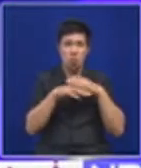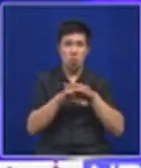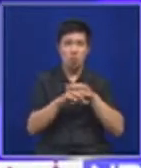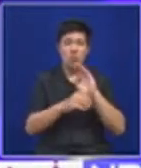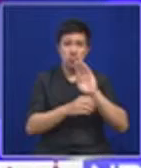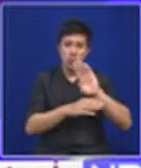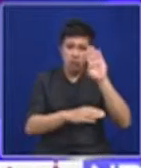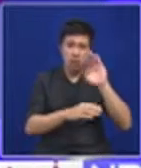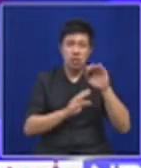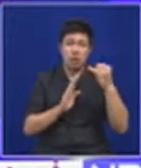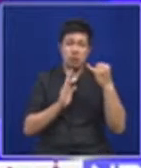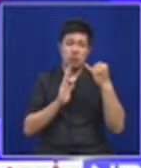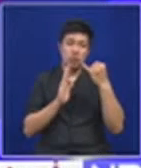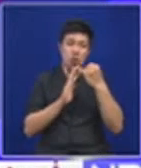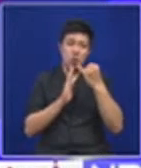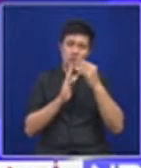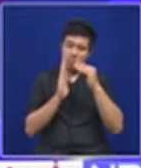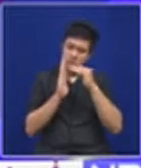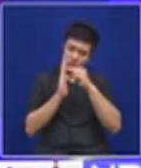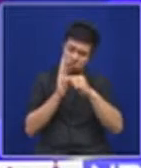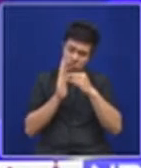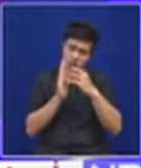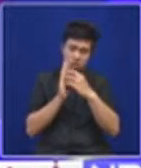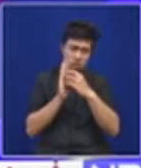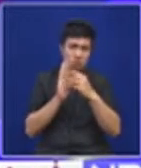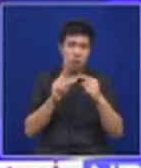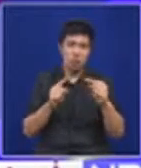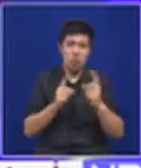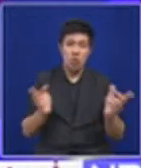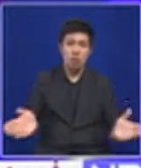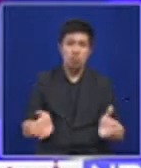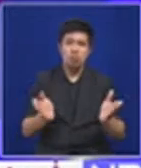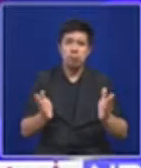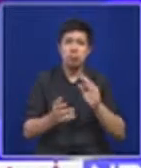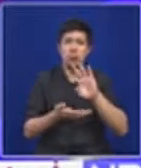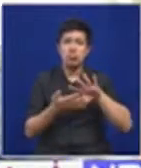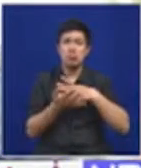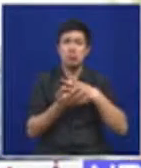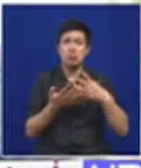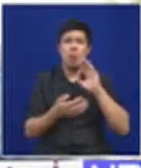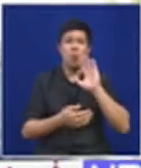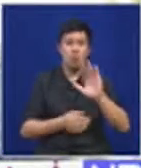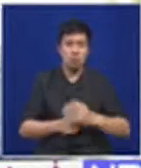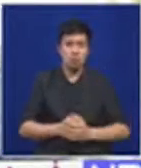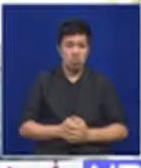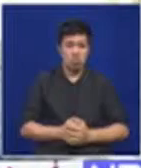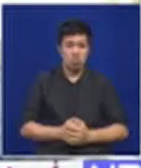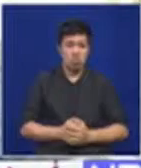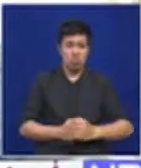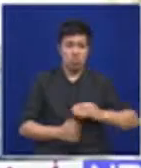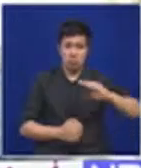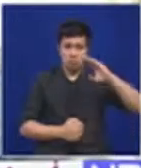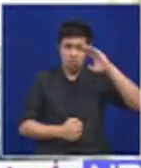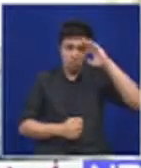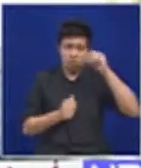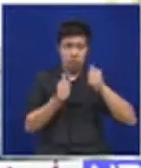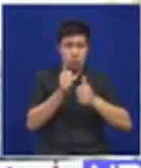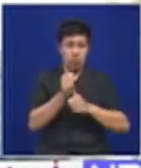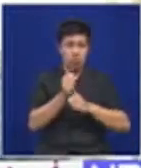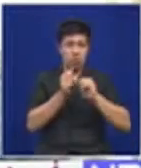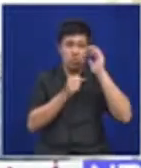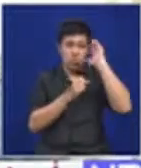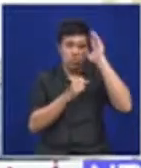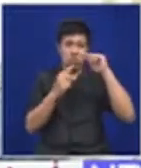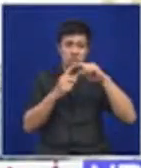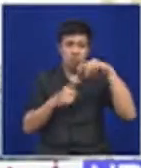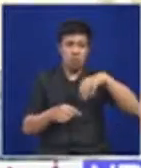นกลุ่มจังหวัดภาคเหนือตอนล่างเพื่อขับเคลื่อนมาตรการเศรษฐกิจในพื้นที่ด้วยค่ะโดยพันเอกอธิสิทธิ์ชัยนุวัฒน์นะคะผู้ช่วยโฆษกประจำสำ